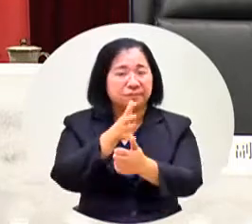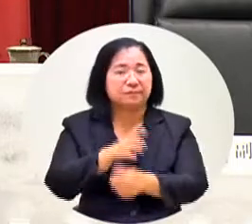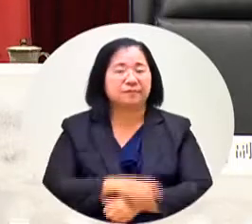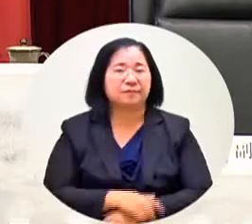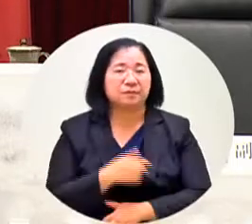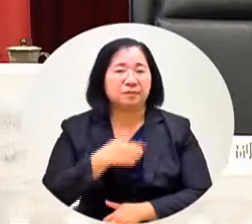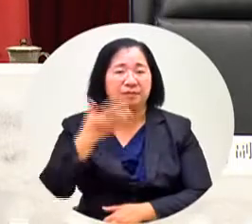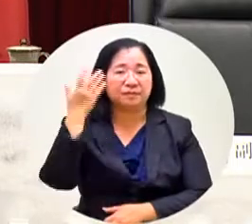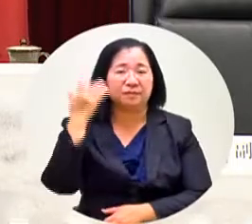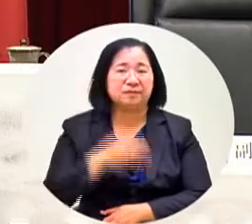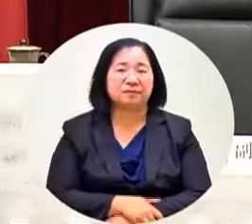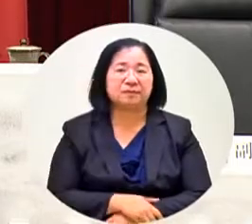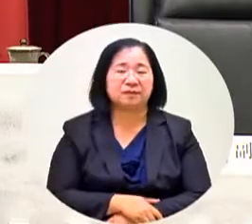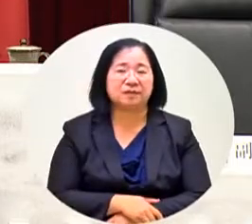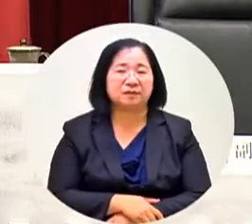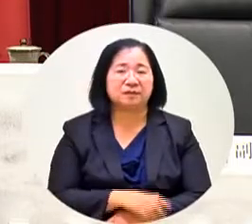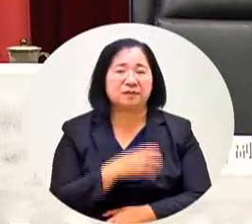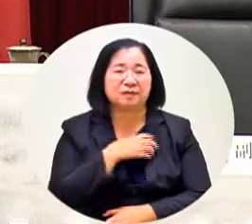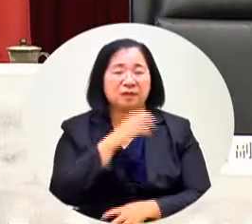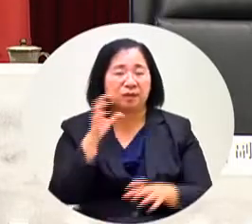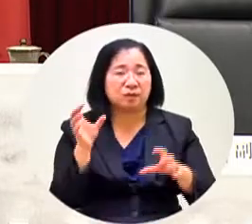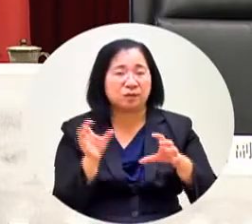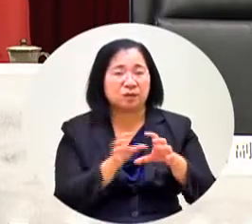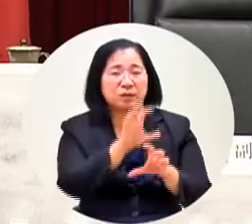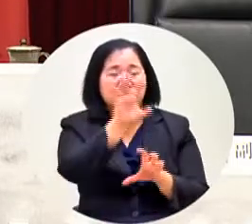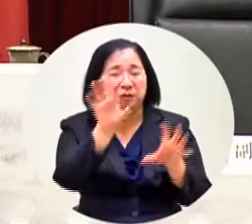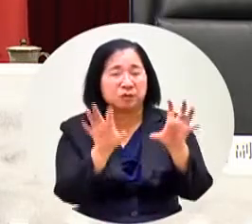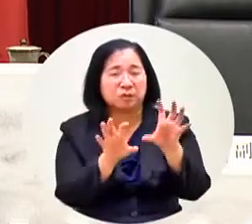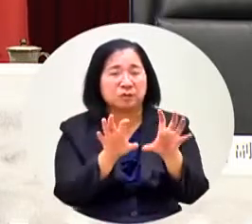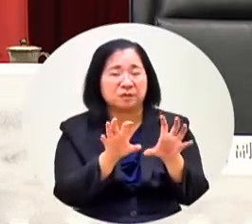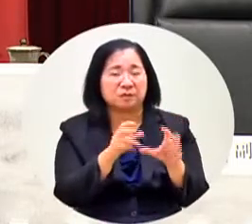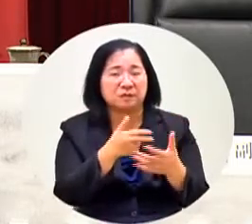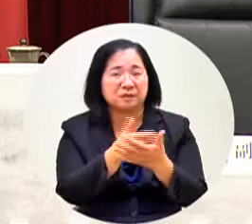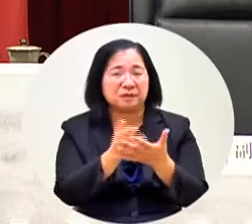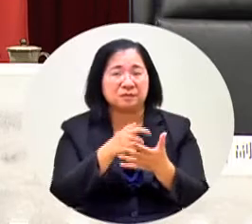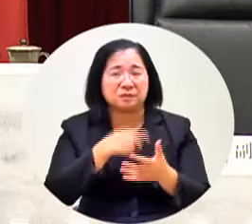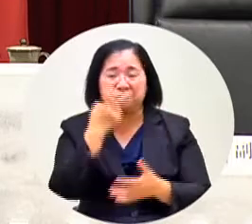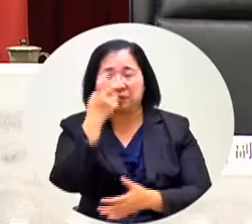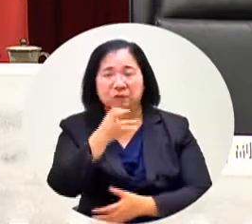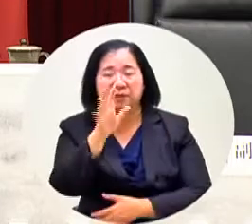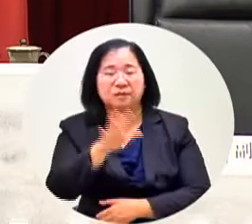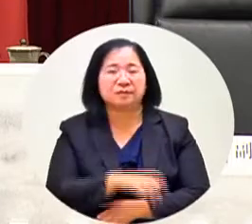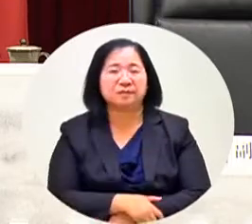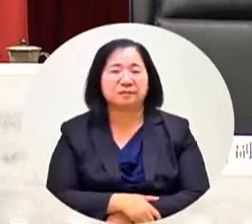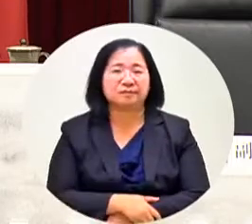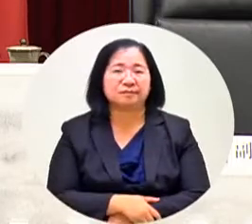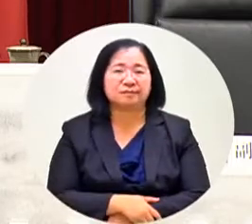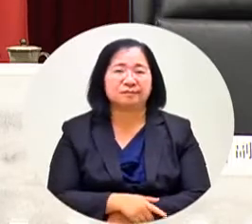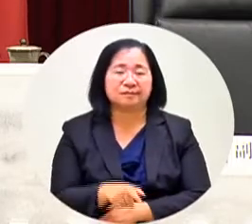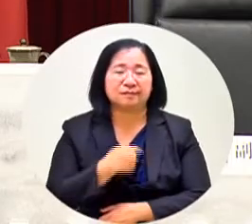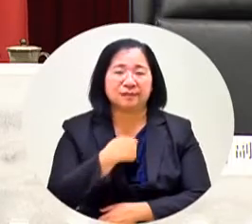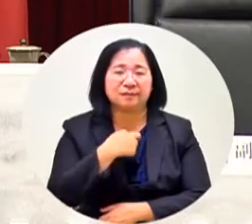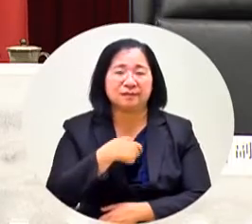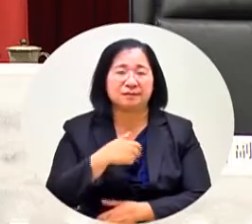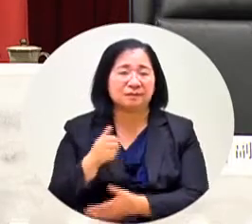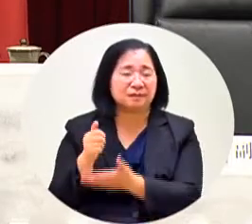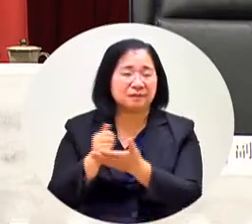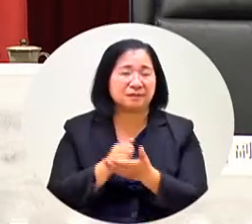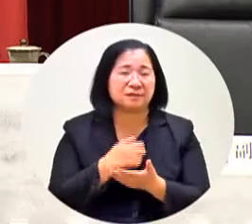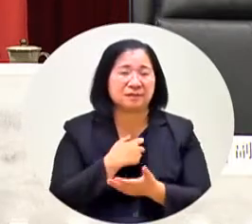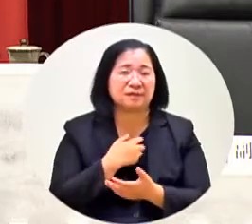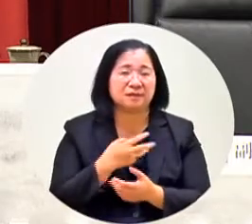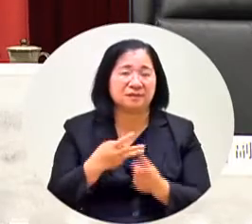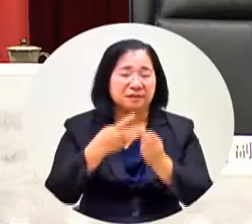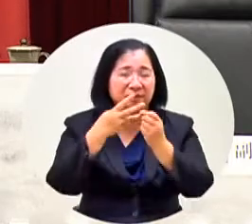要全力追查了哈，水落石出了哈。 是。 看到底是什么人是那只黑手，还是被冤